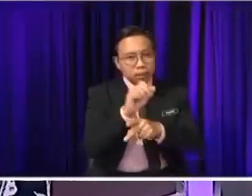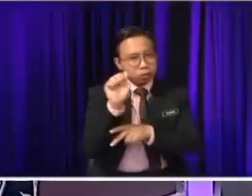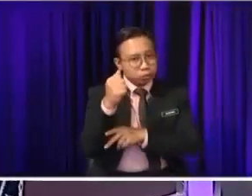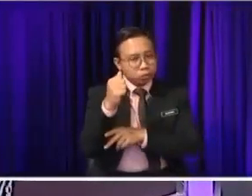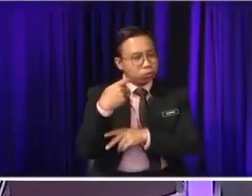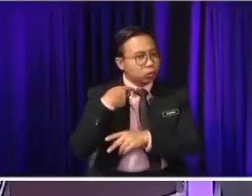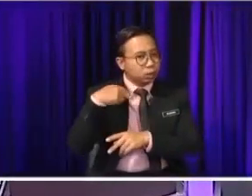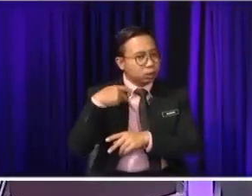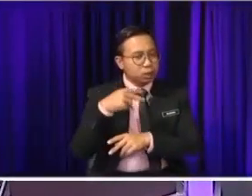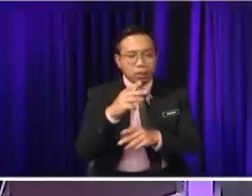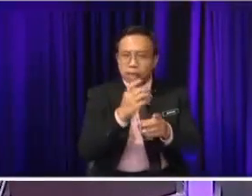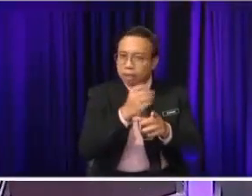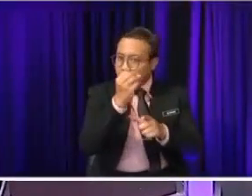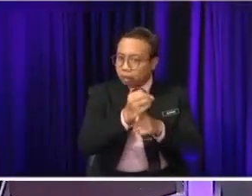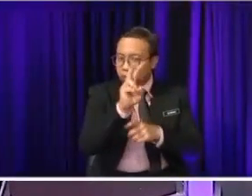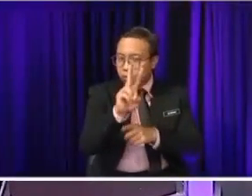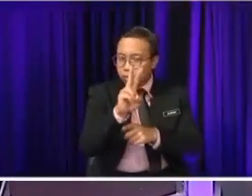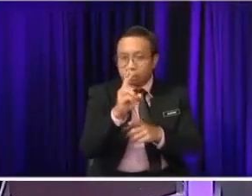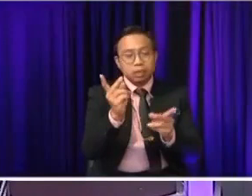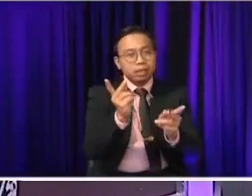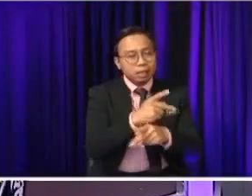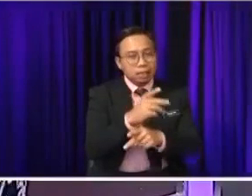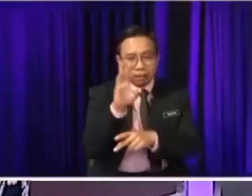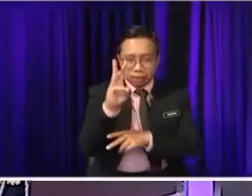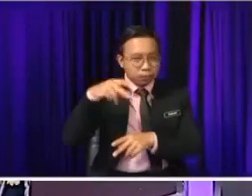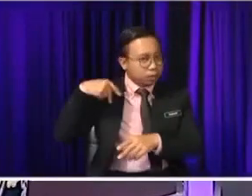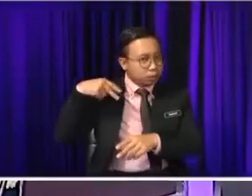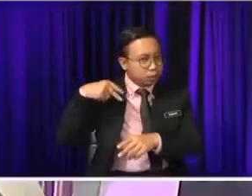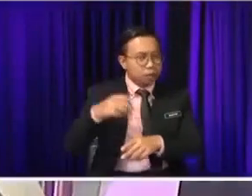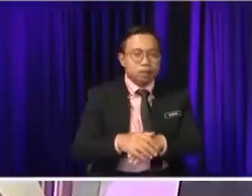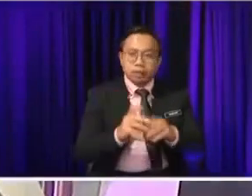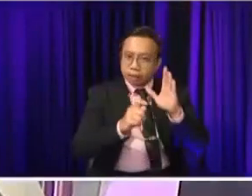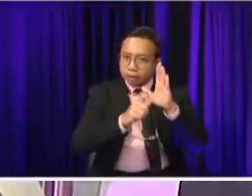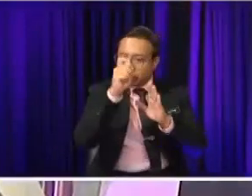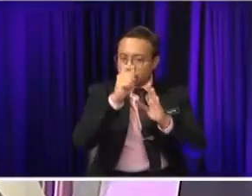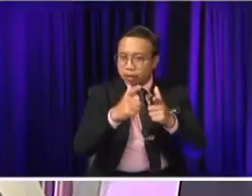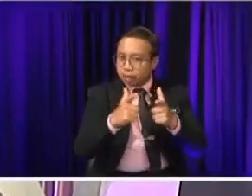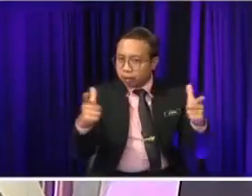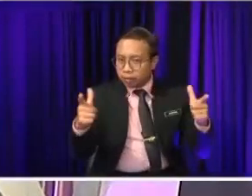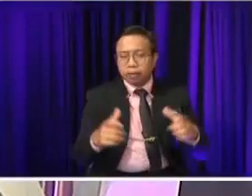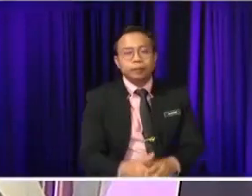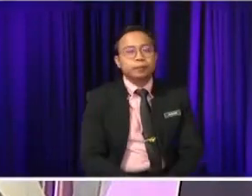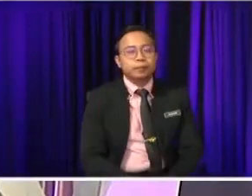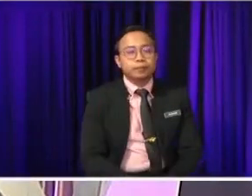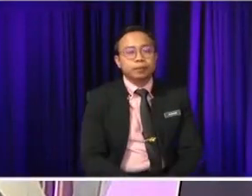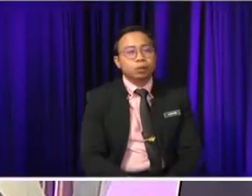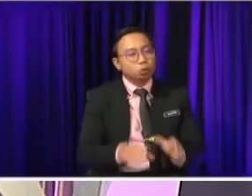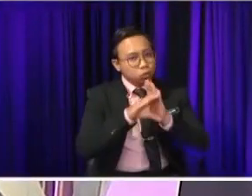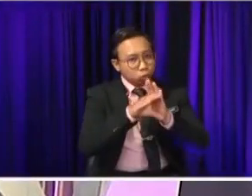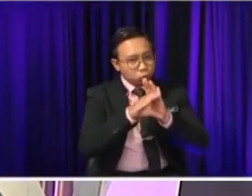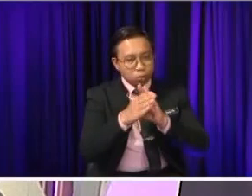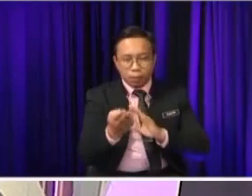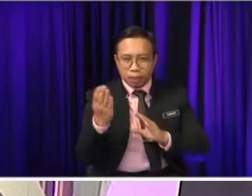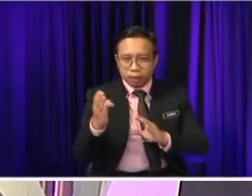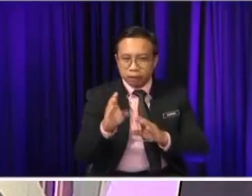dua kali 6 kaki itu eee tinggi dan juga lebar ah itu biasa Oke contoh bahannya sama